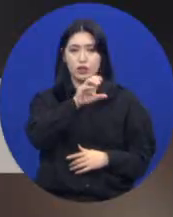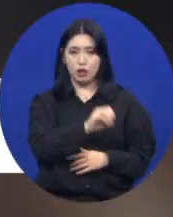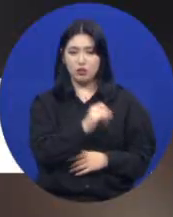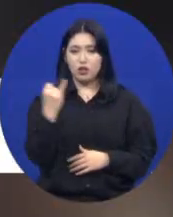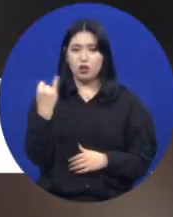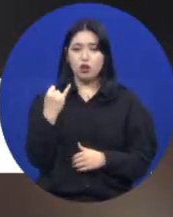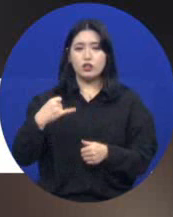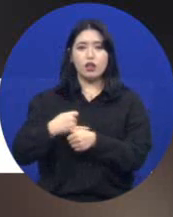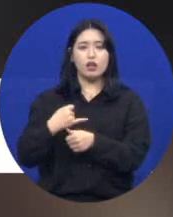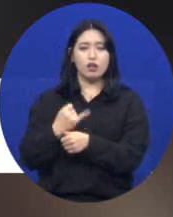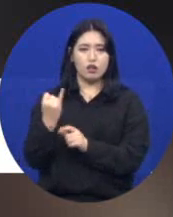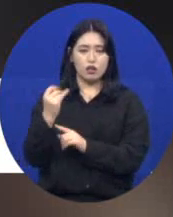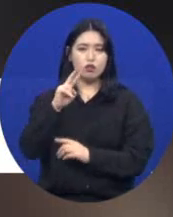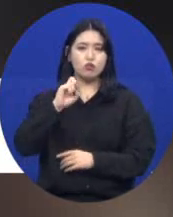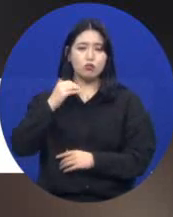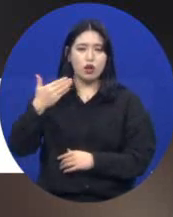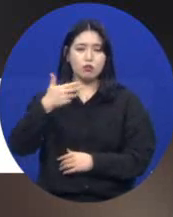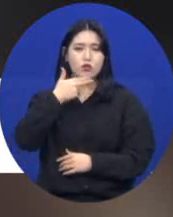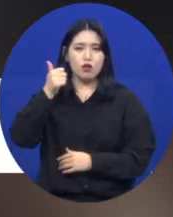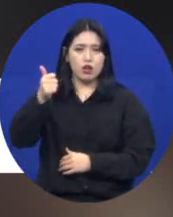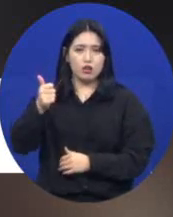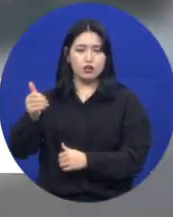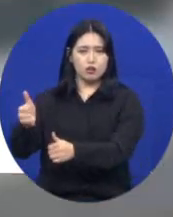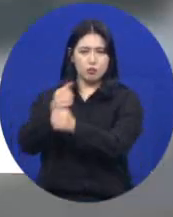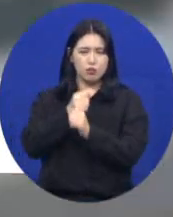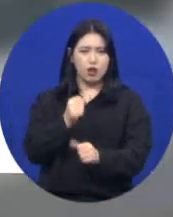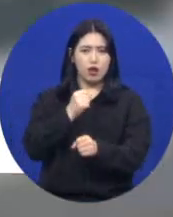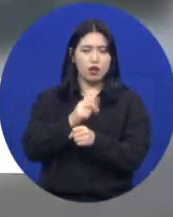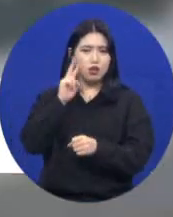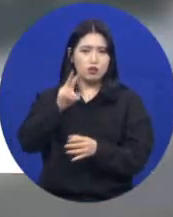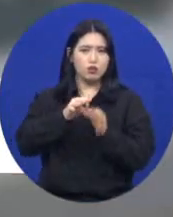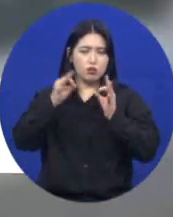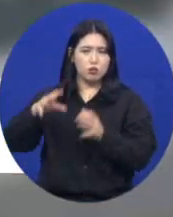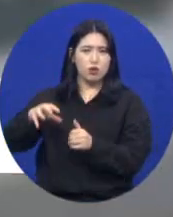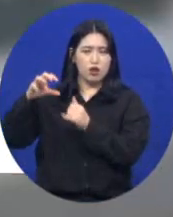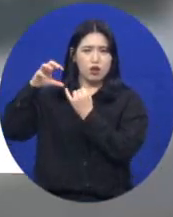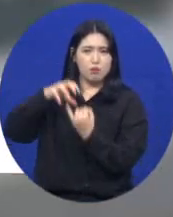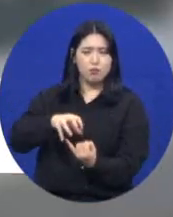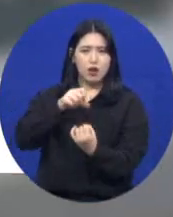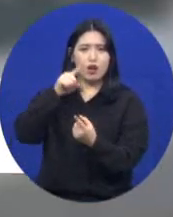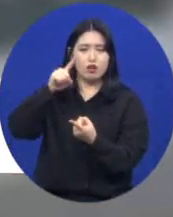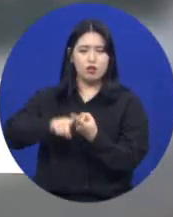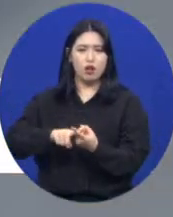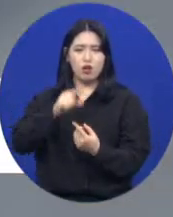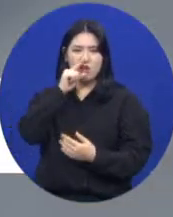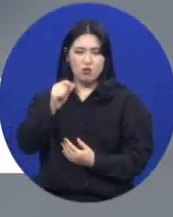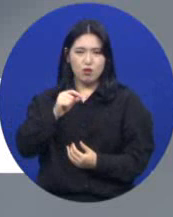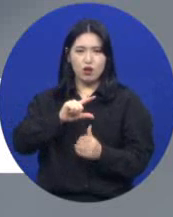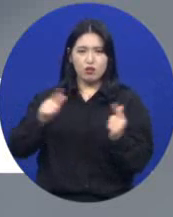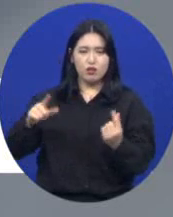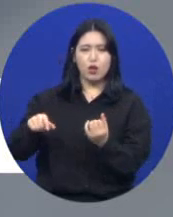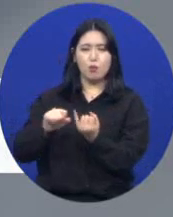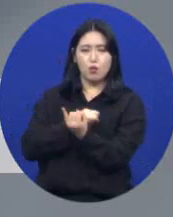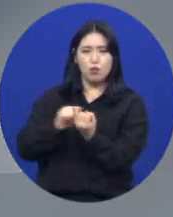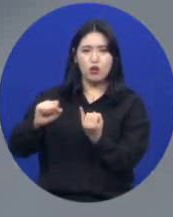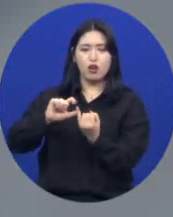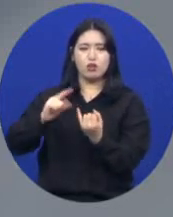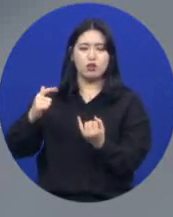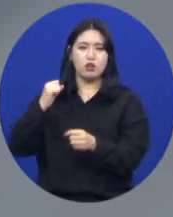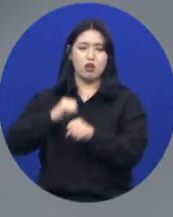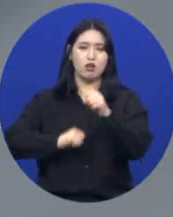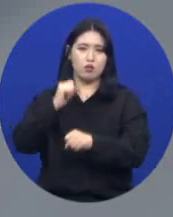여자친구인 29 싸 nc 를 끌고 와 이틀 동안 감금한 채 흉기로 폭행하는 등 학대 행위를 한